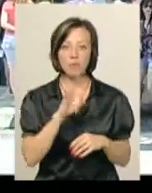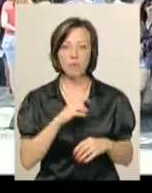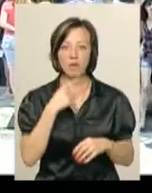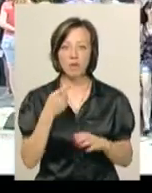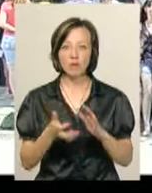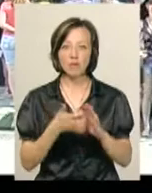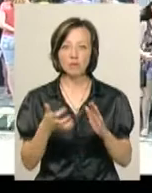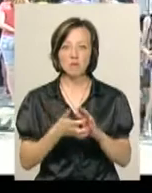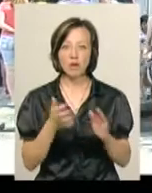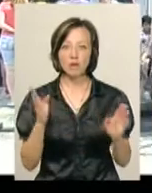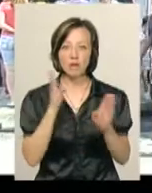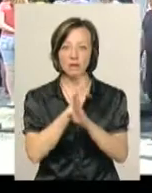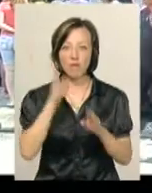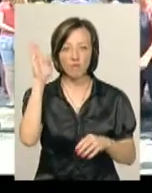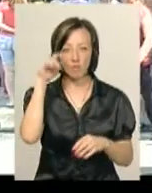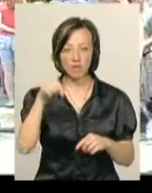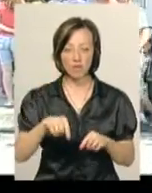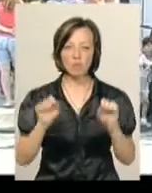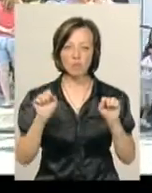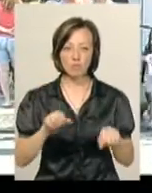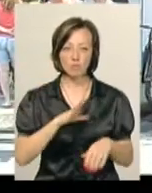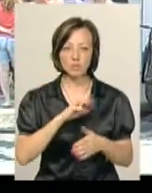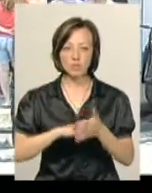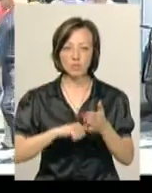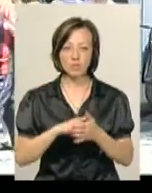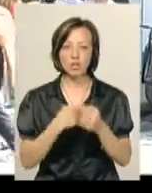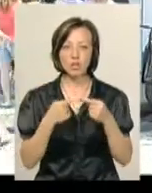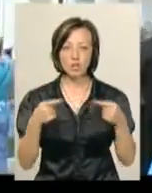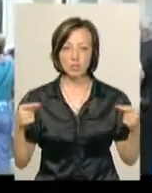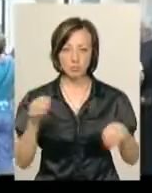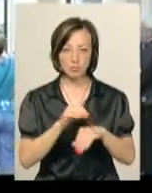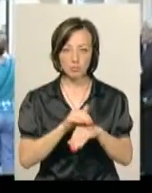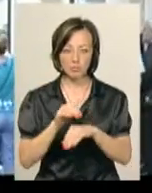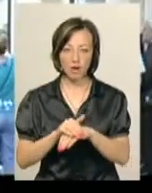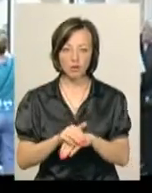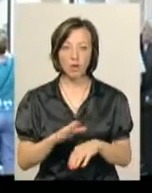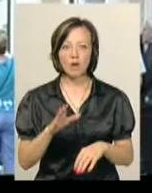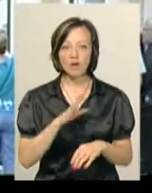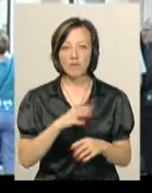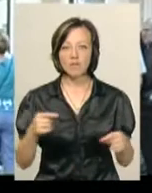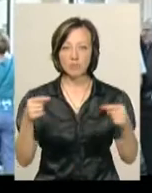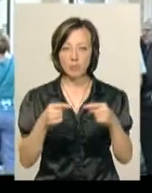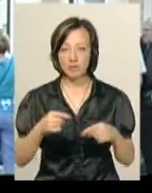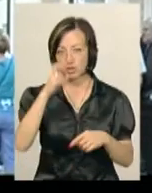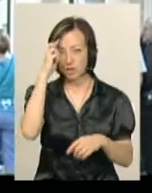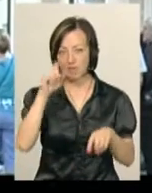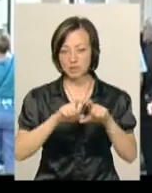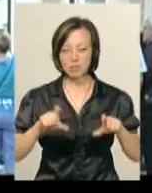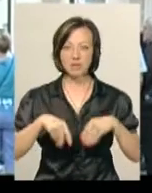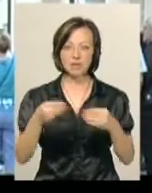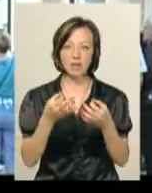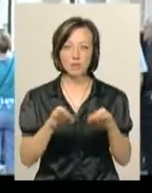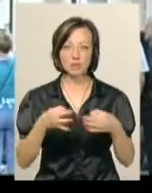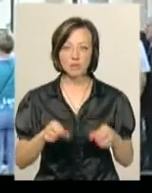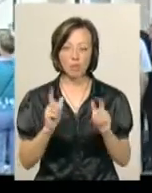недостачу кисню у воді. Недостача кисню може бути спричинена багатьма іншими факторами. Були всі відповідні державні інстанції, які надавали ці